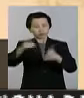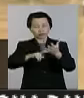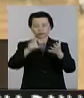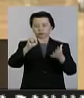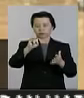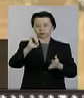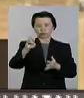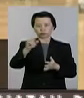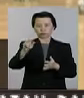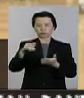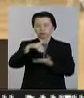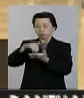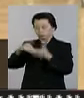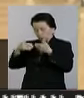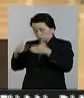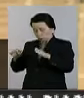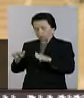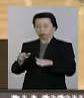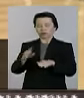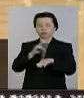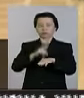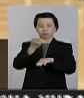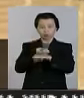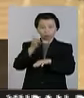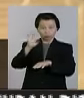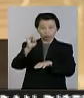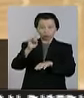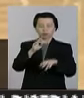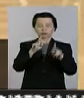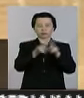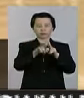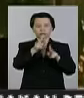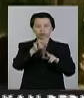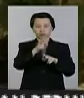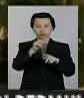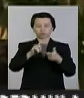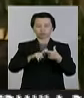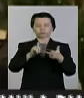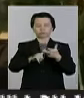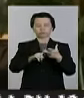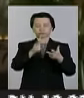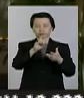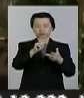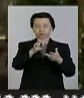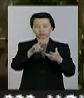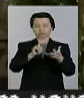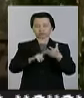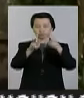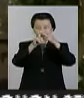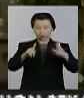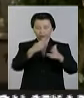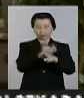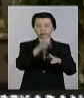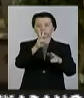Siung. Pusat pemindahan dibuka di Dewan Kedah Batu 8, Dewan Risda Kampung Tanjung Pari, Tadika Weng Luar, Dewan